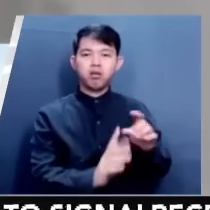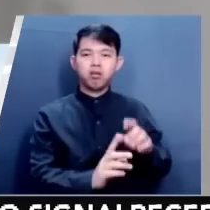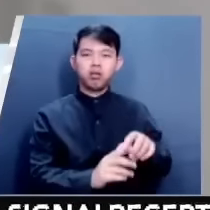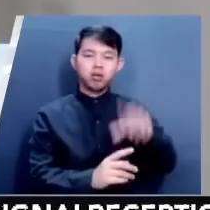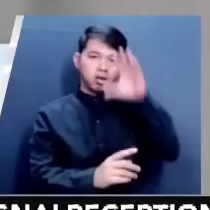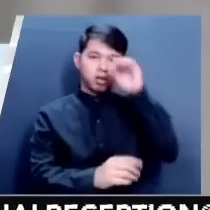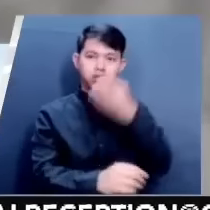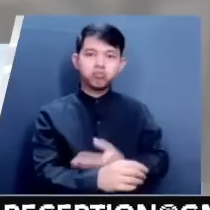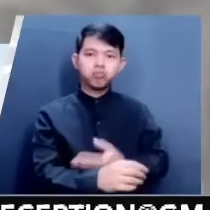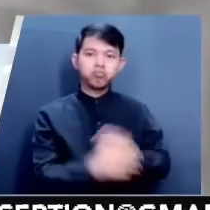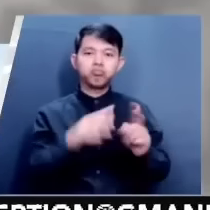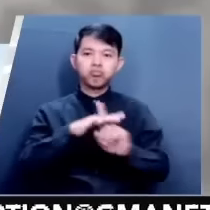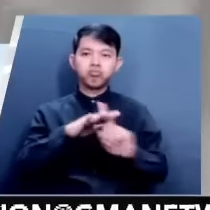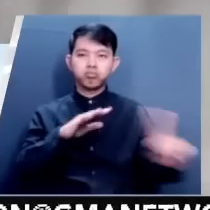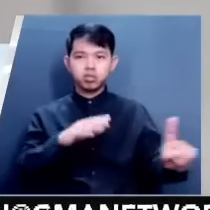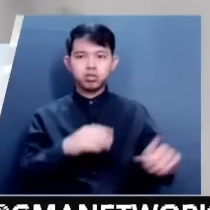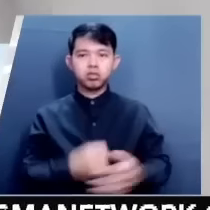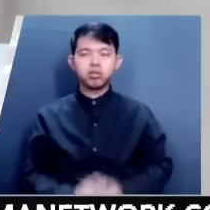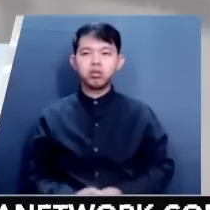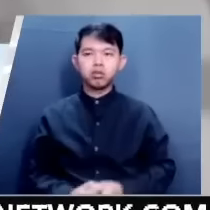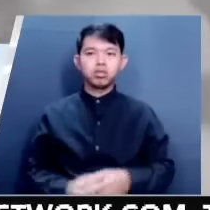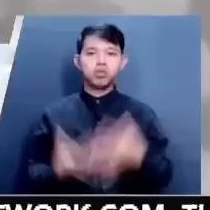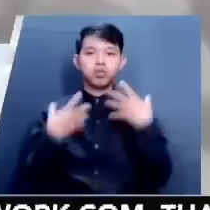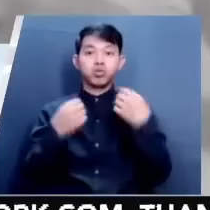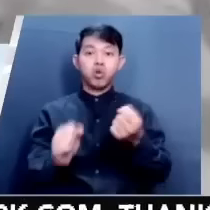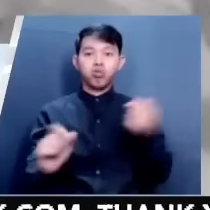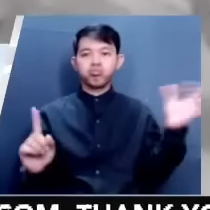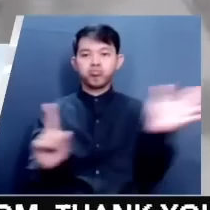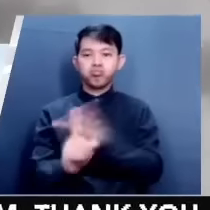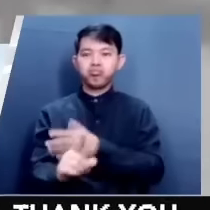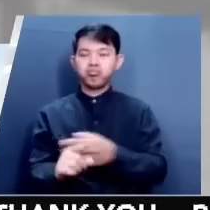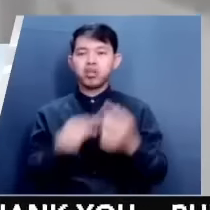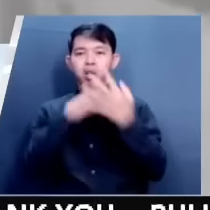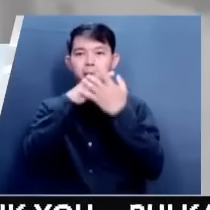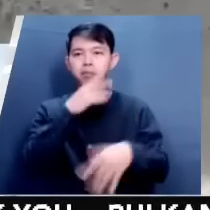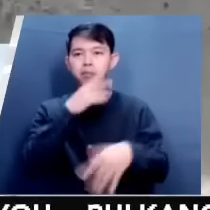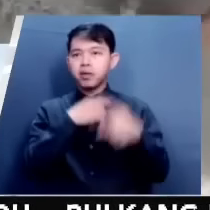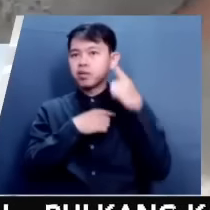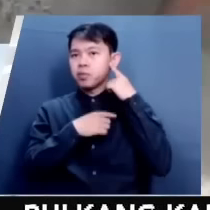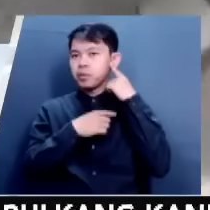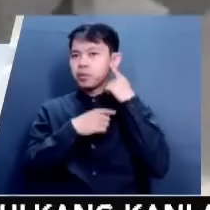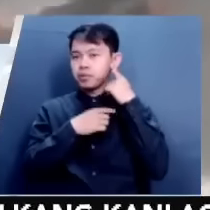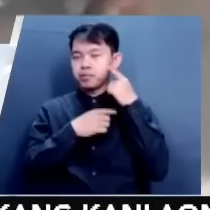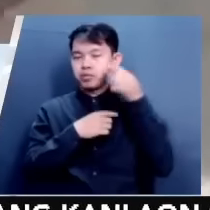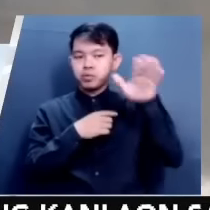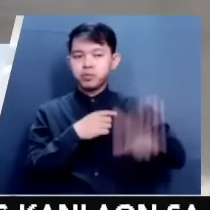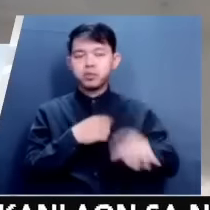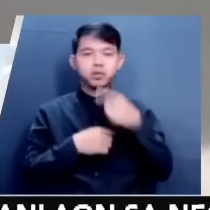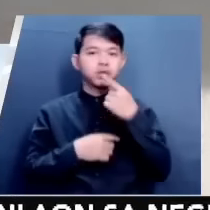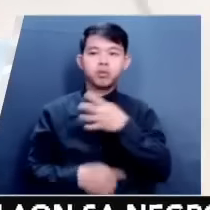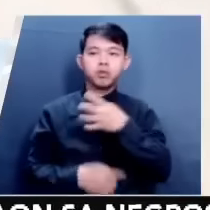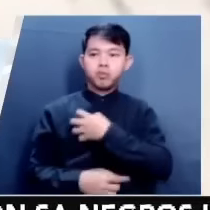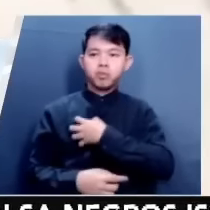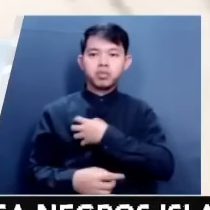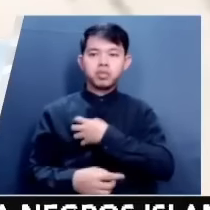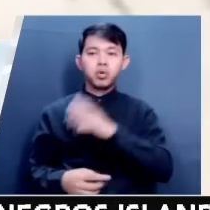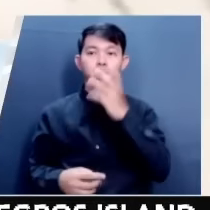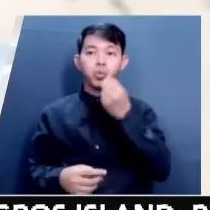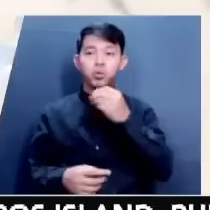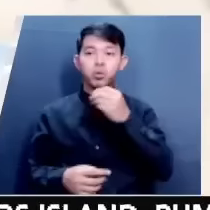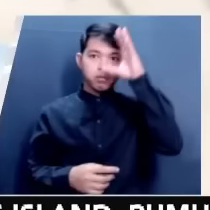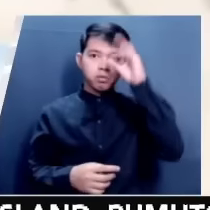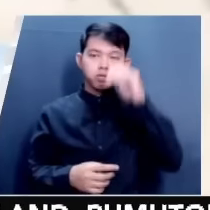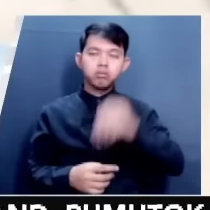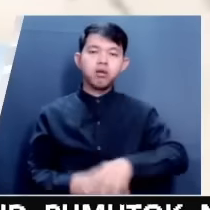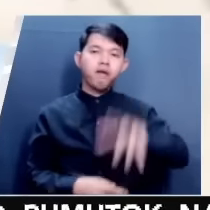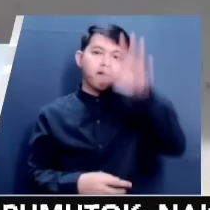Sa tindi ng sinapit, dumugo ang tenga ng bata. Ayon sa Umingan Police, tatay ng kalaro ng bata ang sumugod sa kanya.